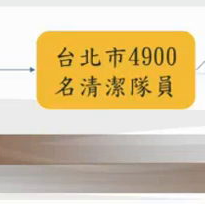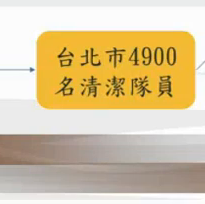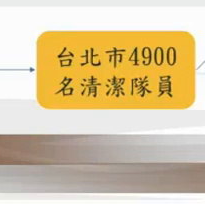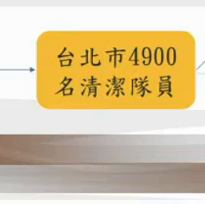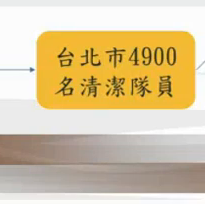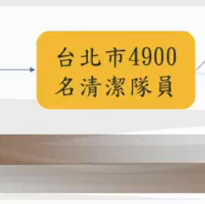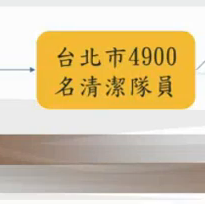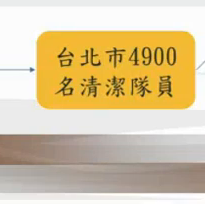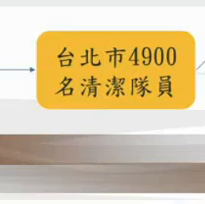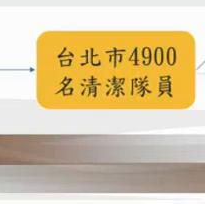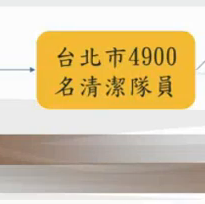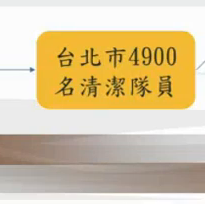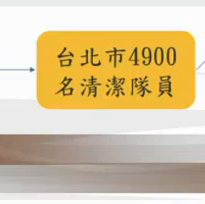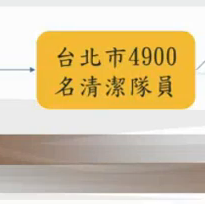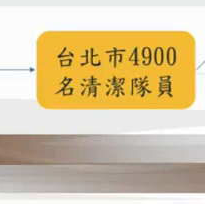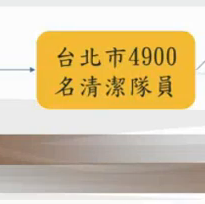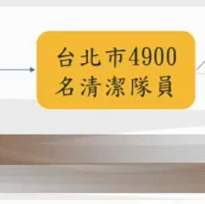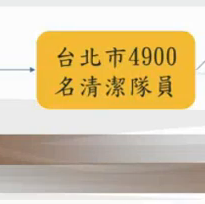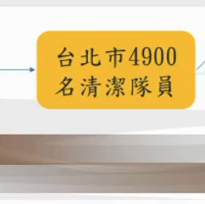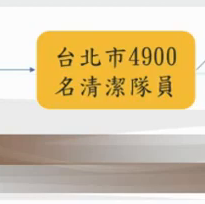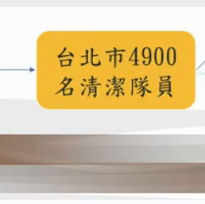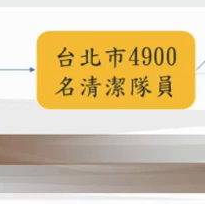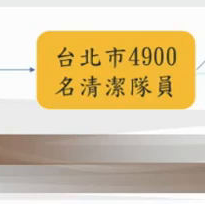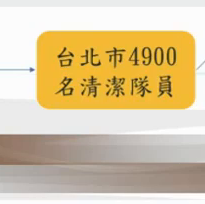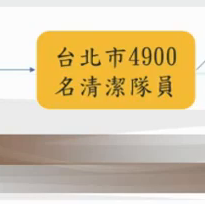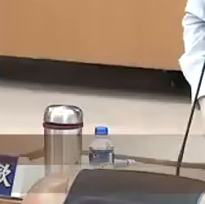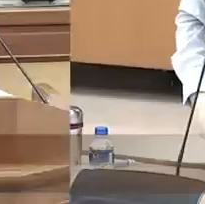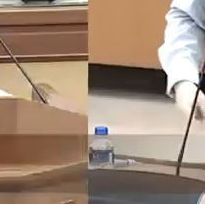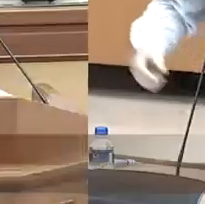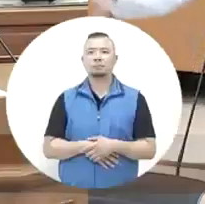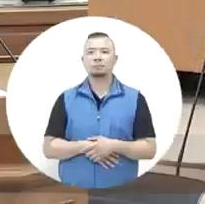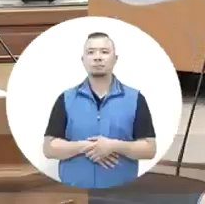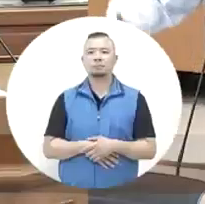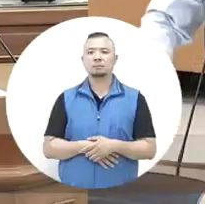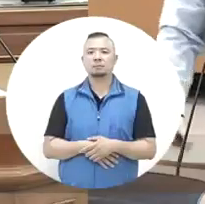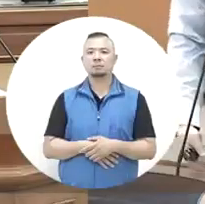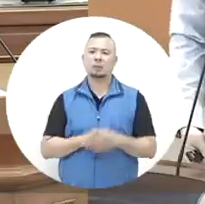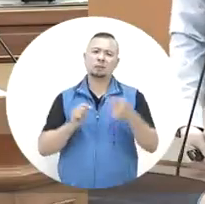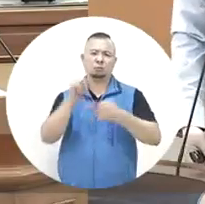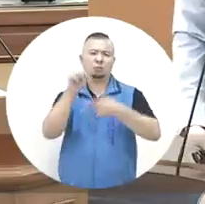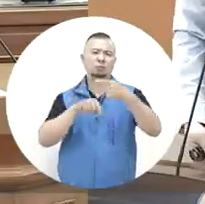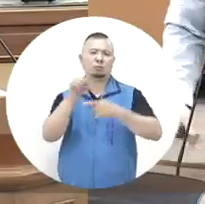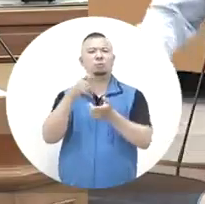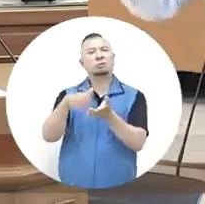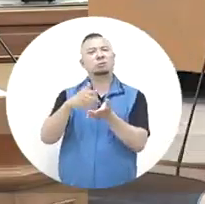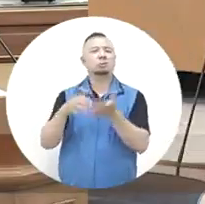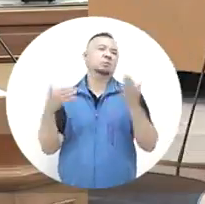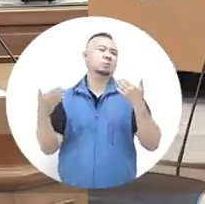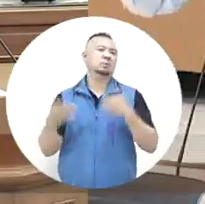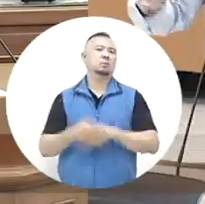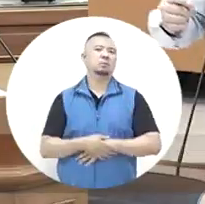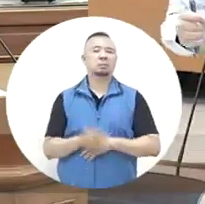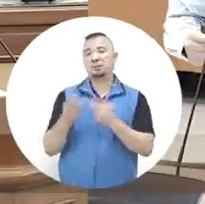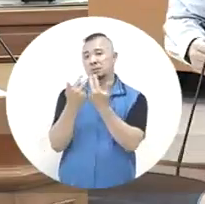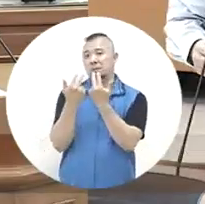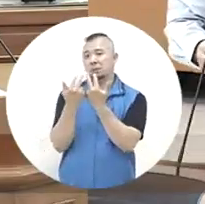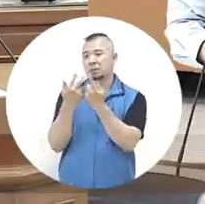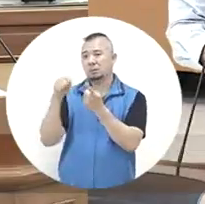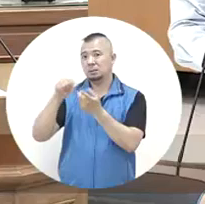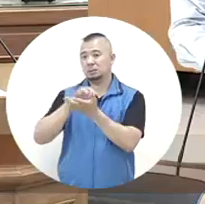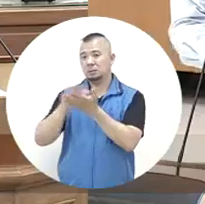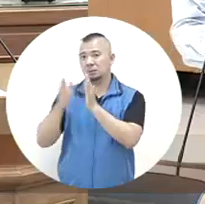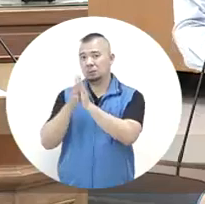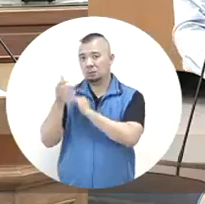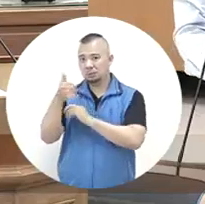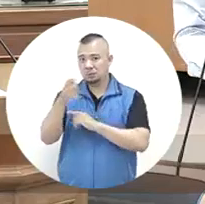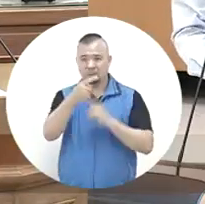北市250万的市民。你把它除一除就知道齁，我们的清洁队员齁要比台北市服务的人更多啦